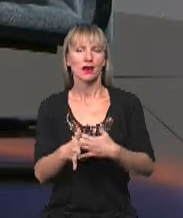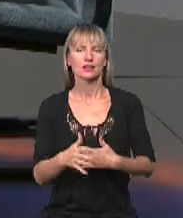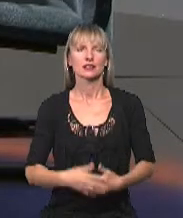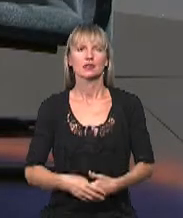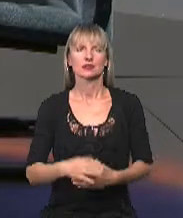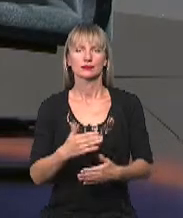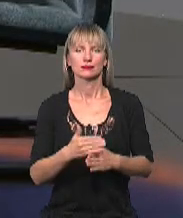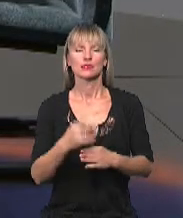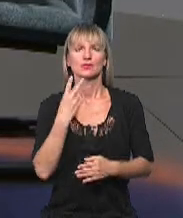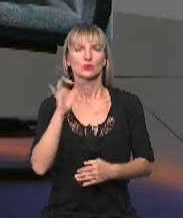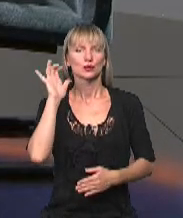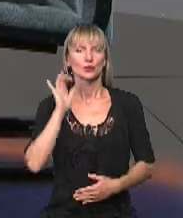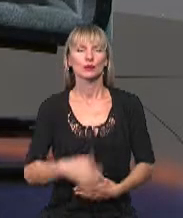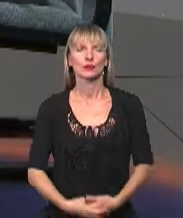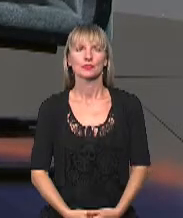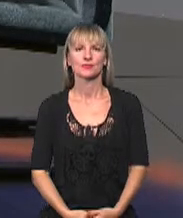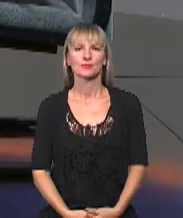пані Тетяна, слухаємо, увага.